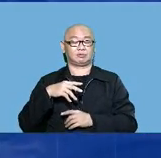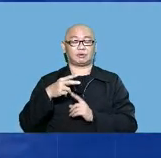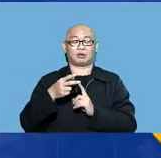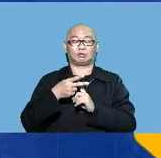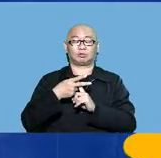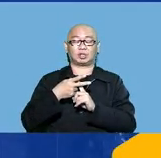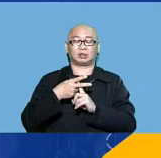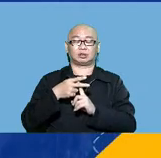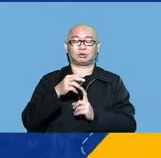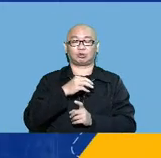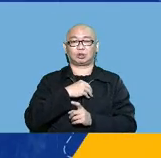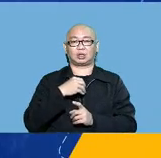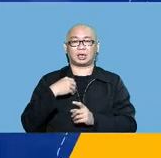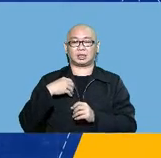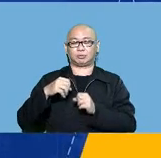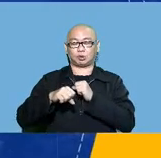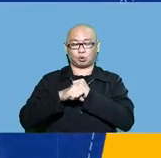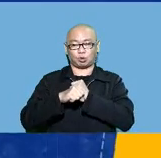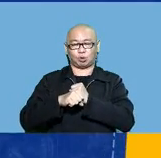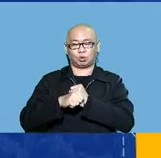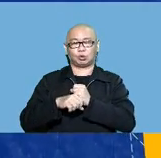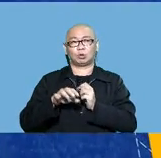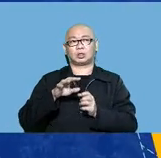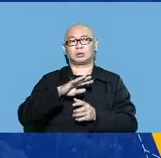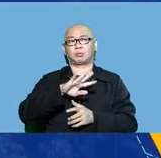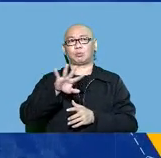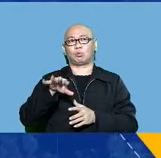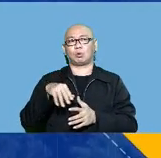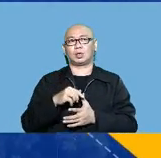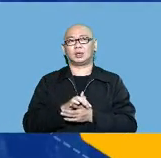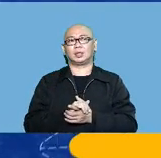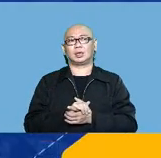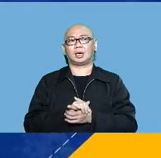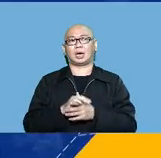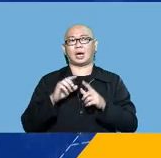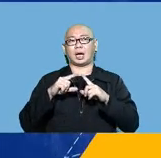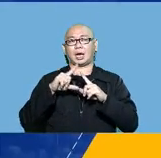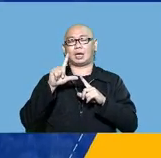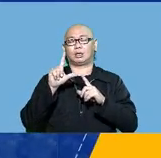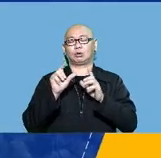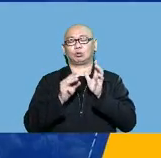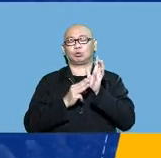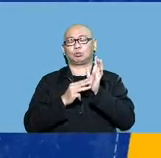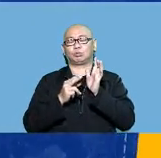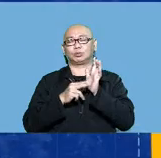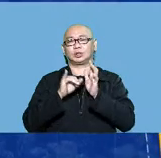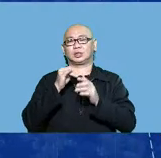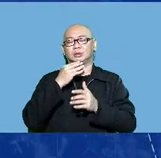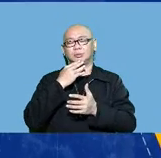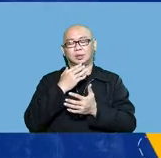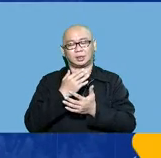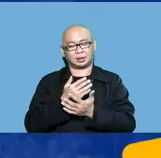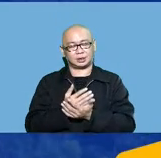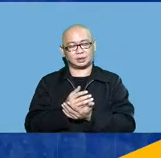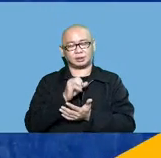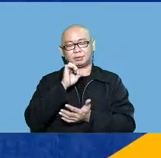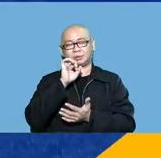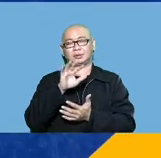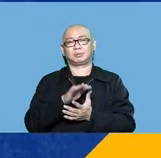Universitas Diponegoro serta segenap alumni juga kami sampaikan terima kasih di IKA Medika,